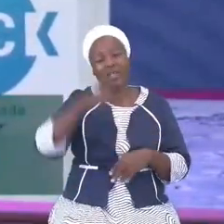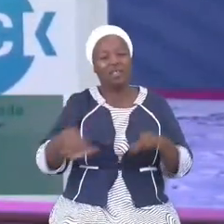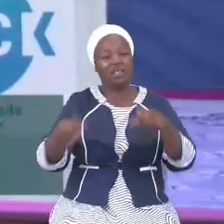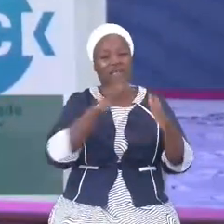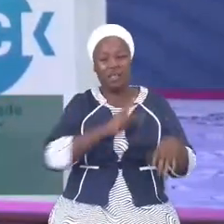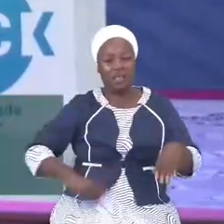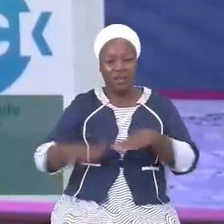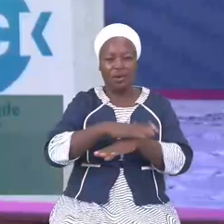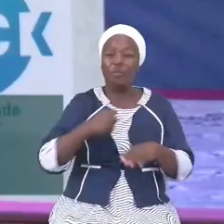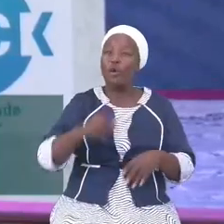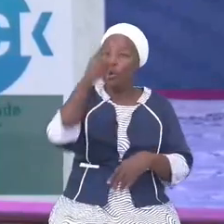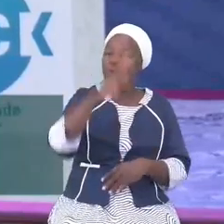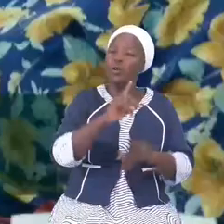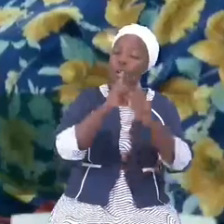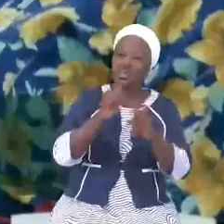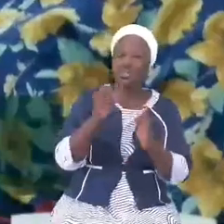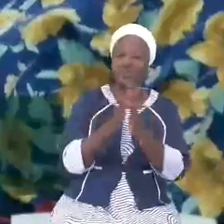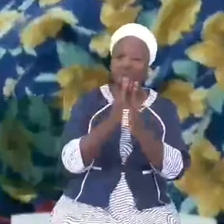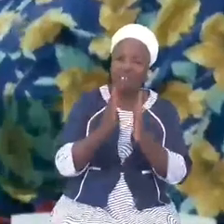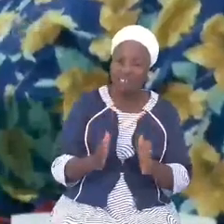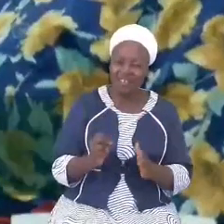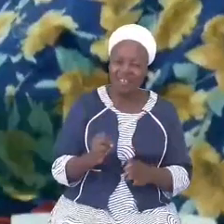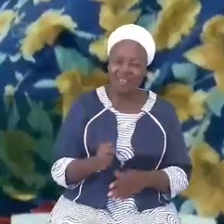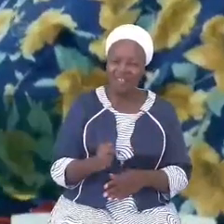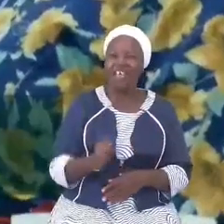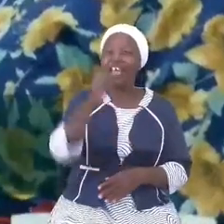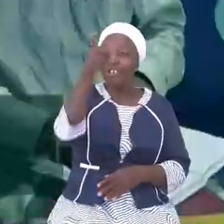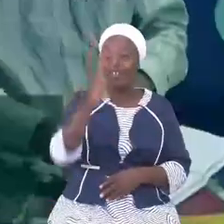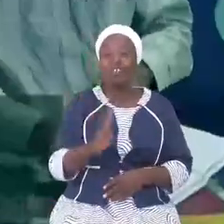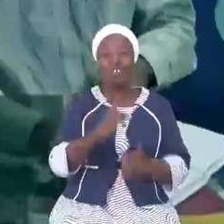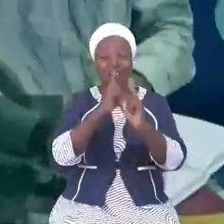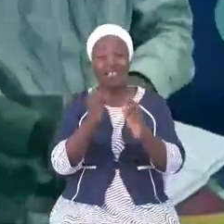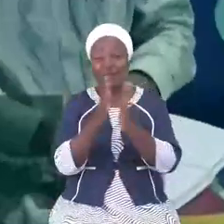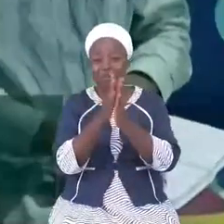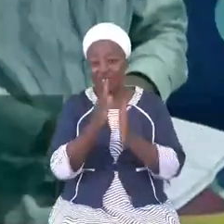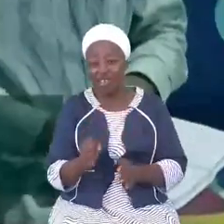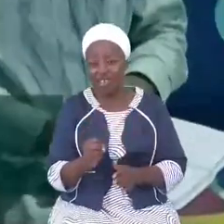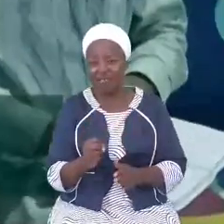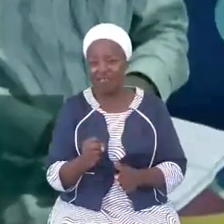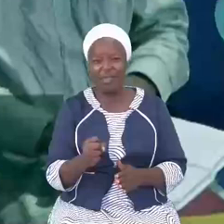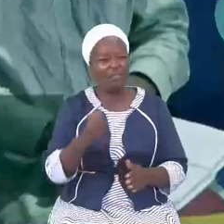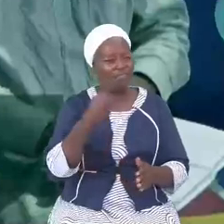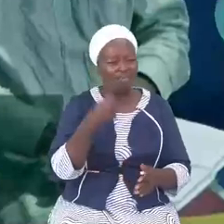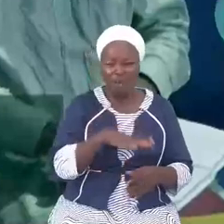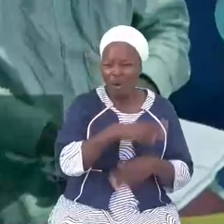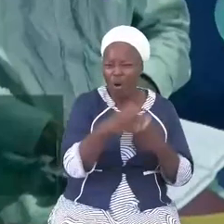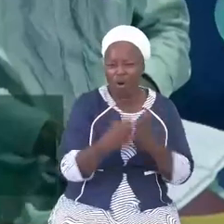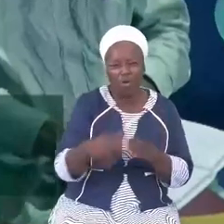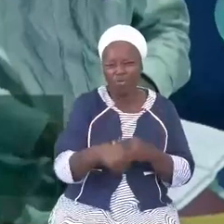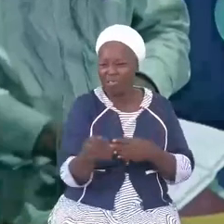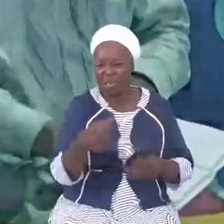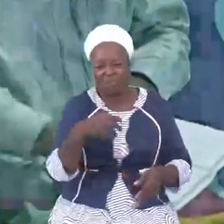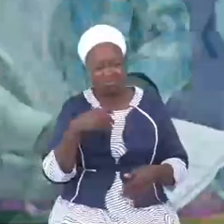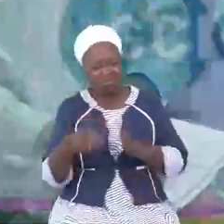Dieu exauce les prières. J'ai dit Dieu exauce les prières. Peu importe le messager envoyé. S'il envoie